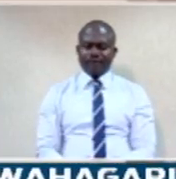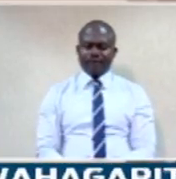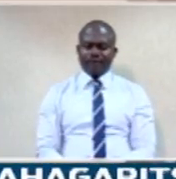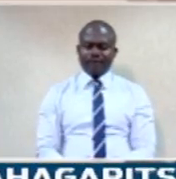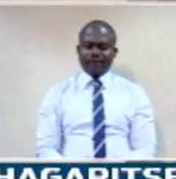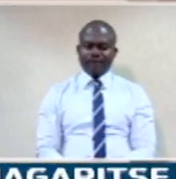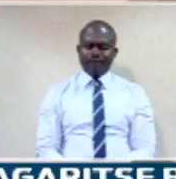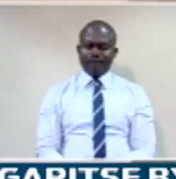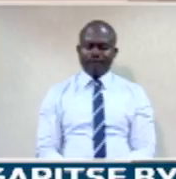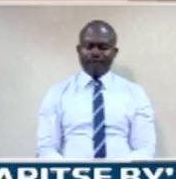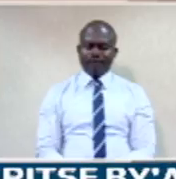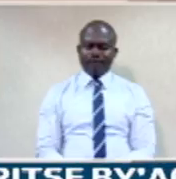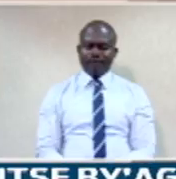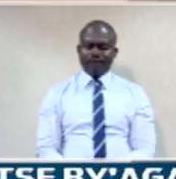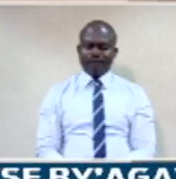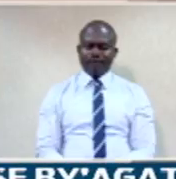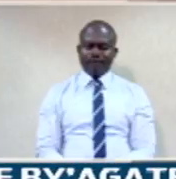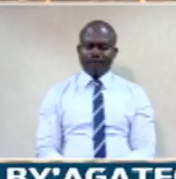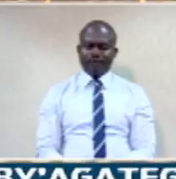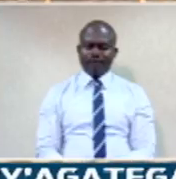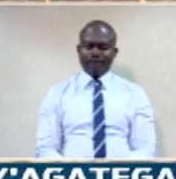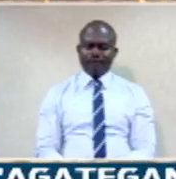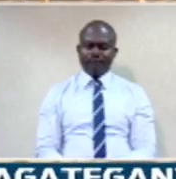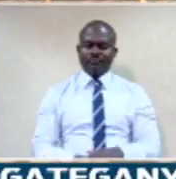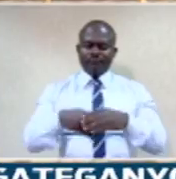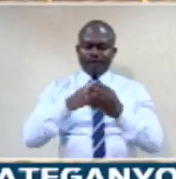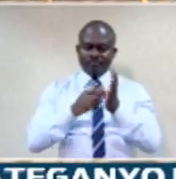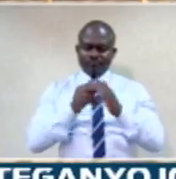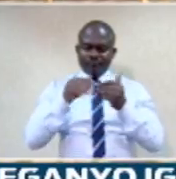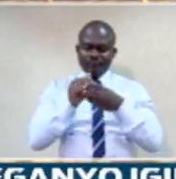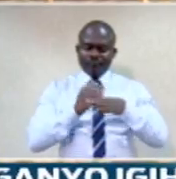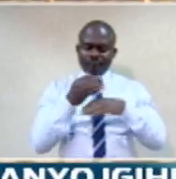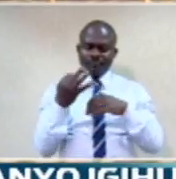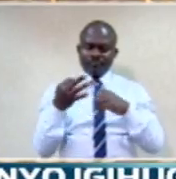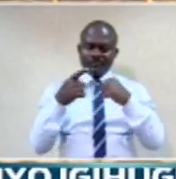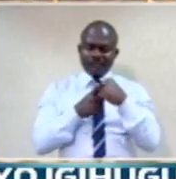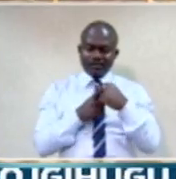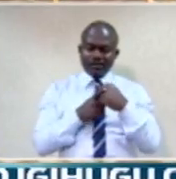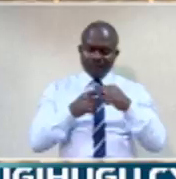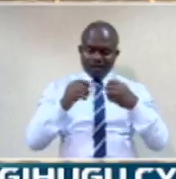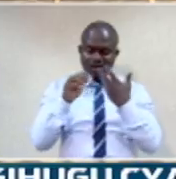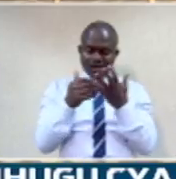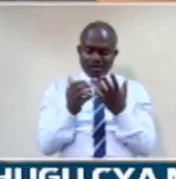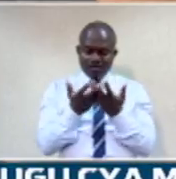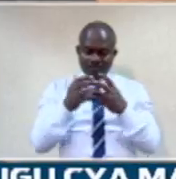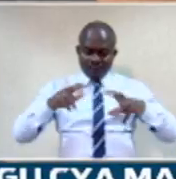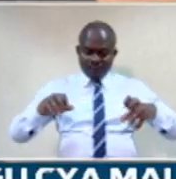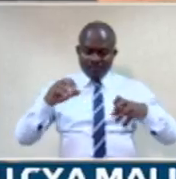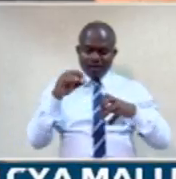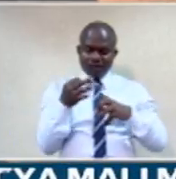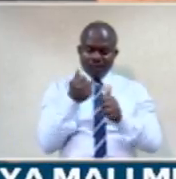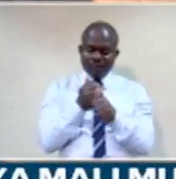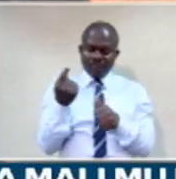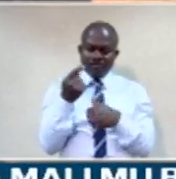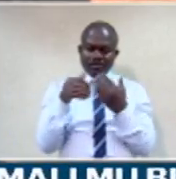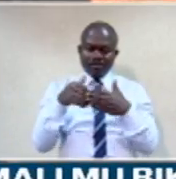to partner with them in this fight against COVID as well. Muri iyi mishinga 36 yerekeye ubushakashatsi n'itatu, buri umwe